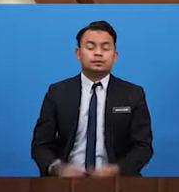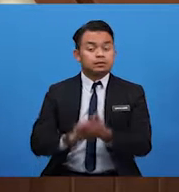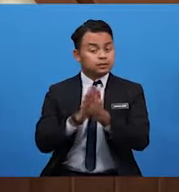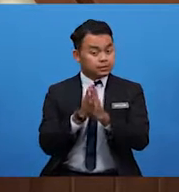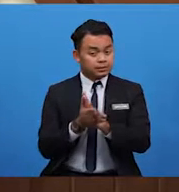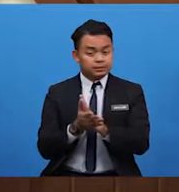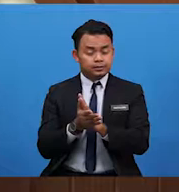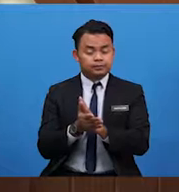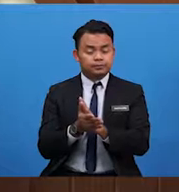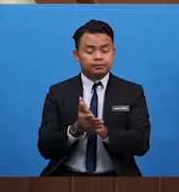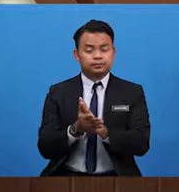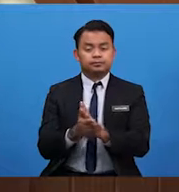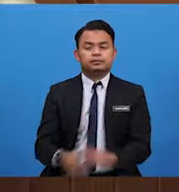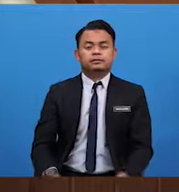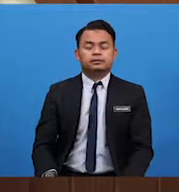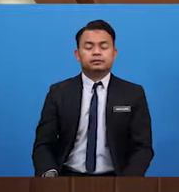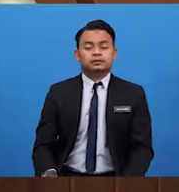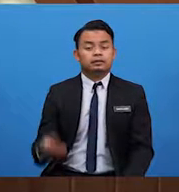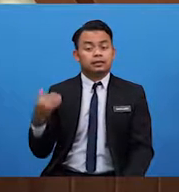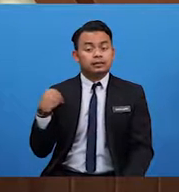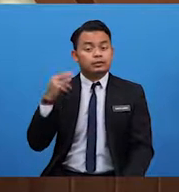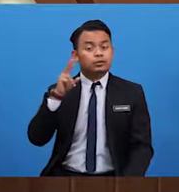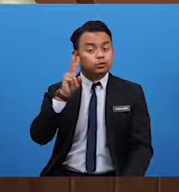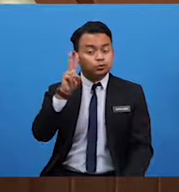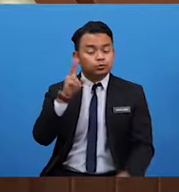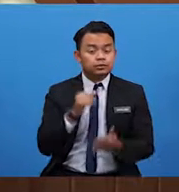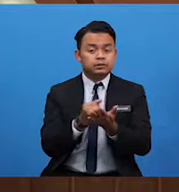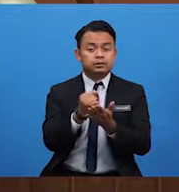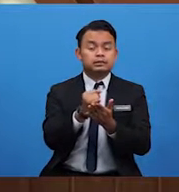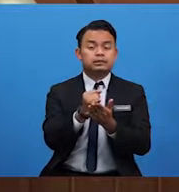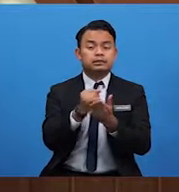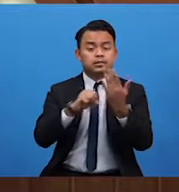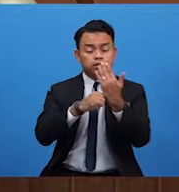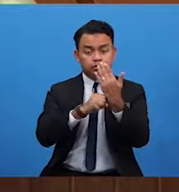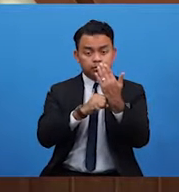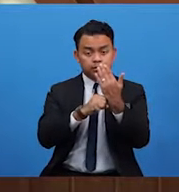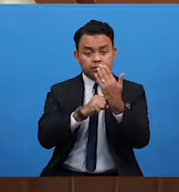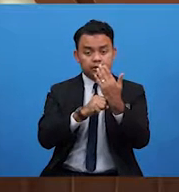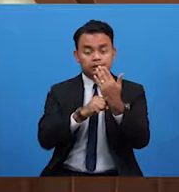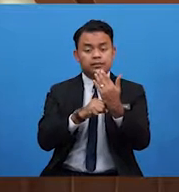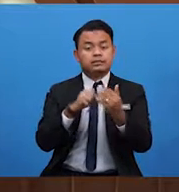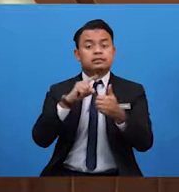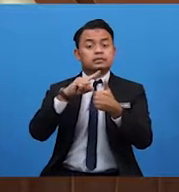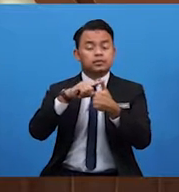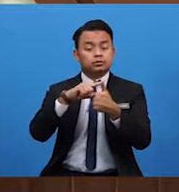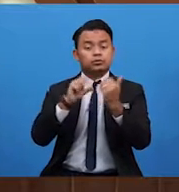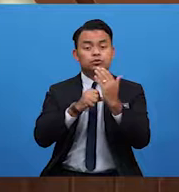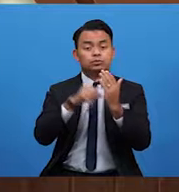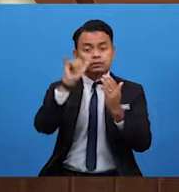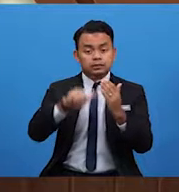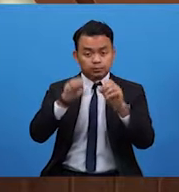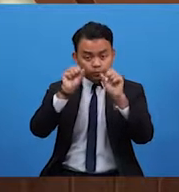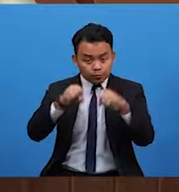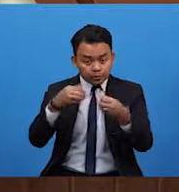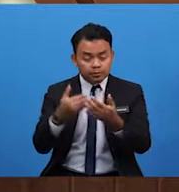Jadi, kesimpulannya ada dua jenis sumber, iaitu sumber yang boleh diperbaharui dan sumber